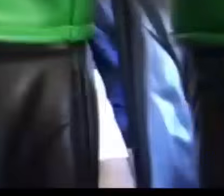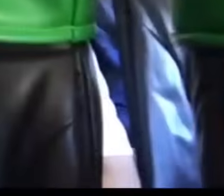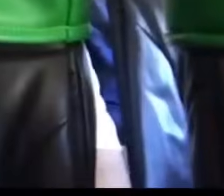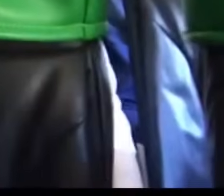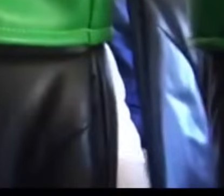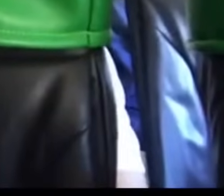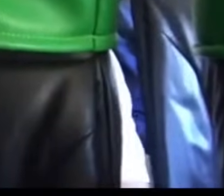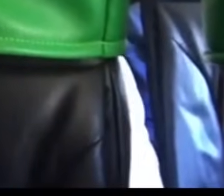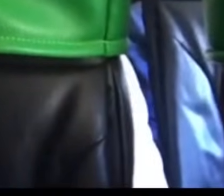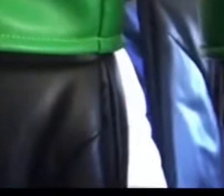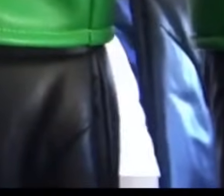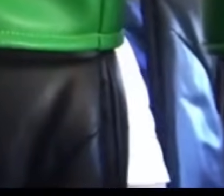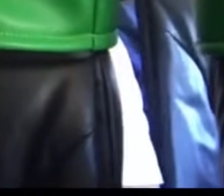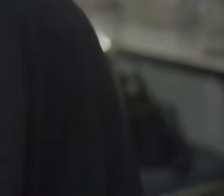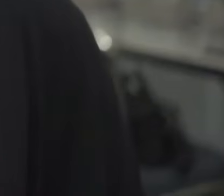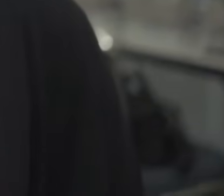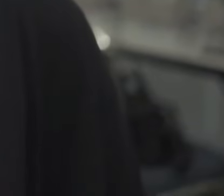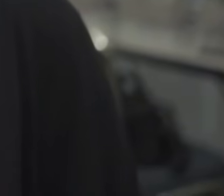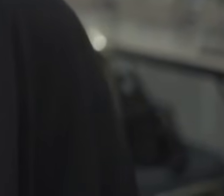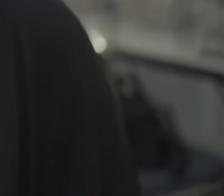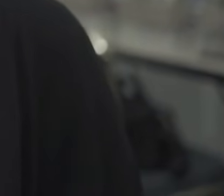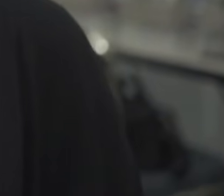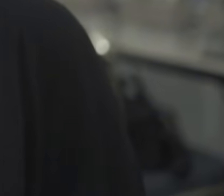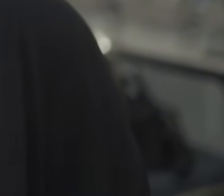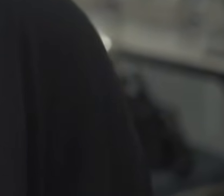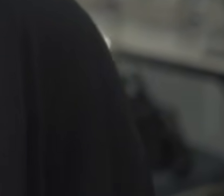hertawan. Beliau adalah penyejuk hati. Beliau itu